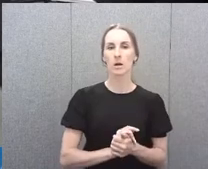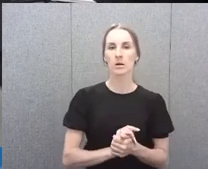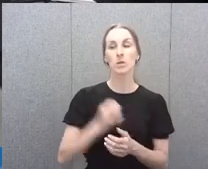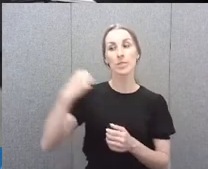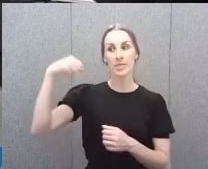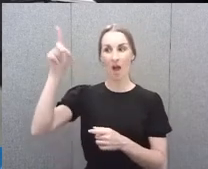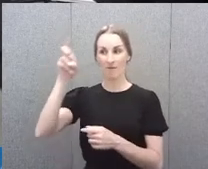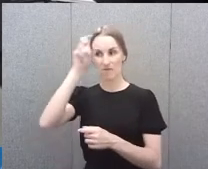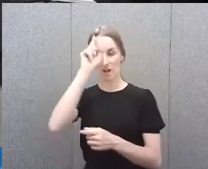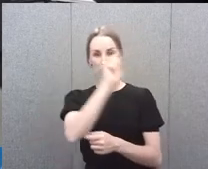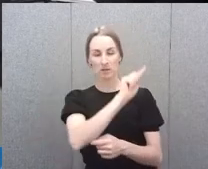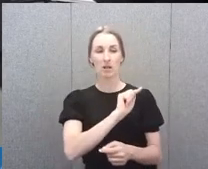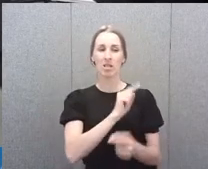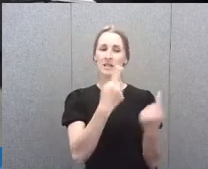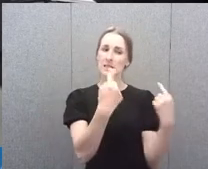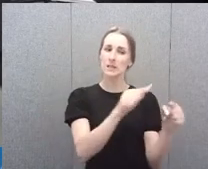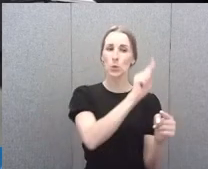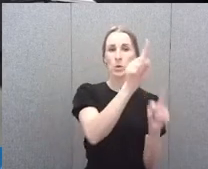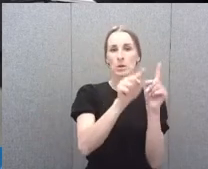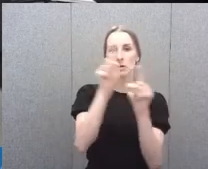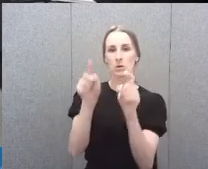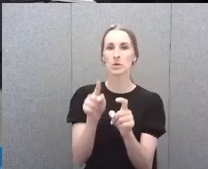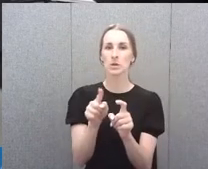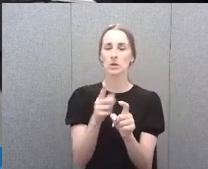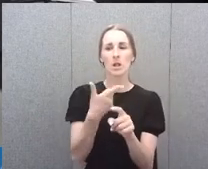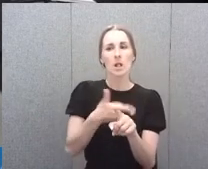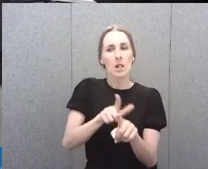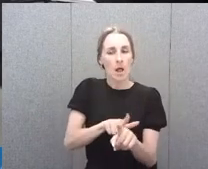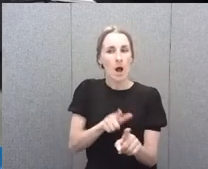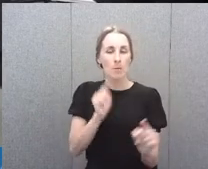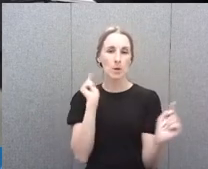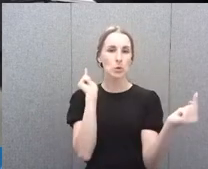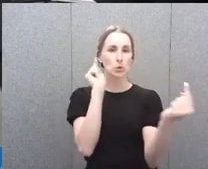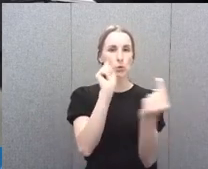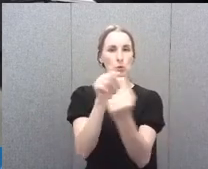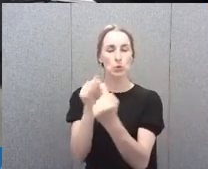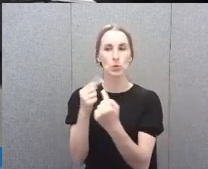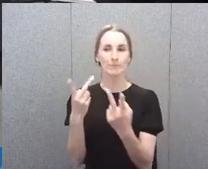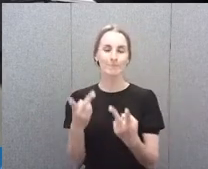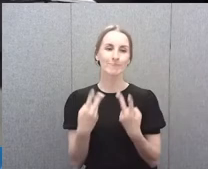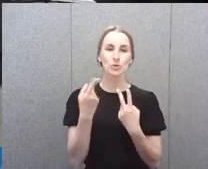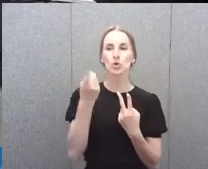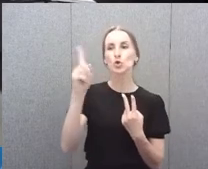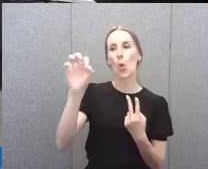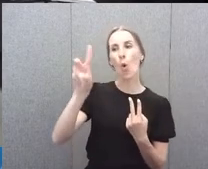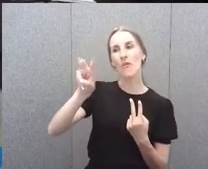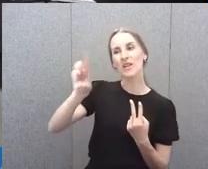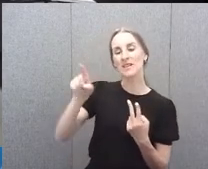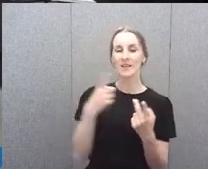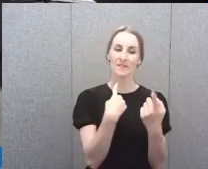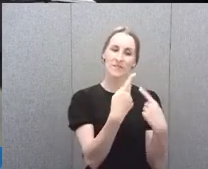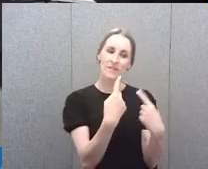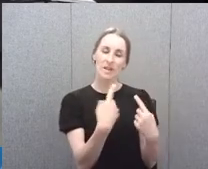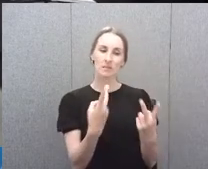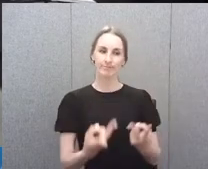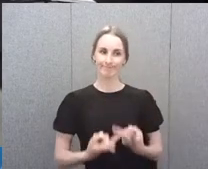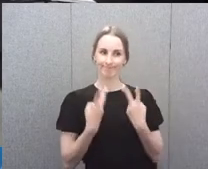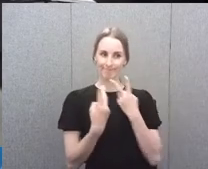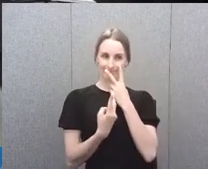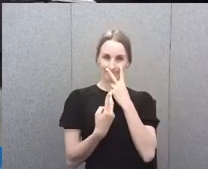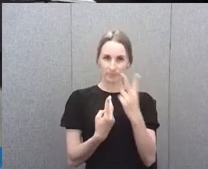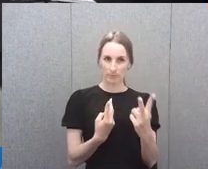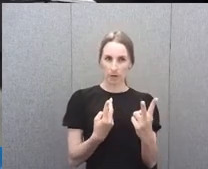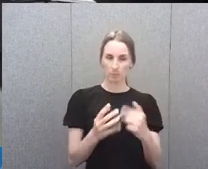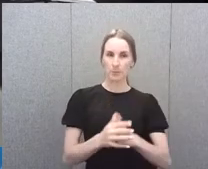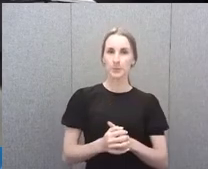юных демократических системах. По всем другим вопросам, да, мне очень понравилось выступление